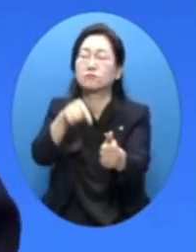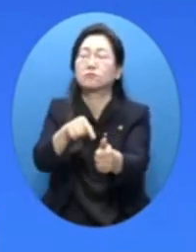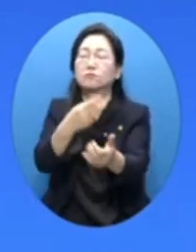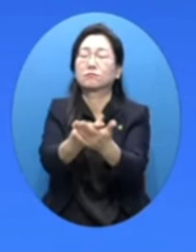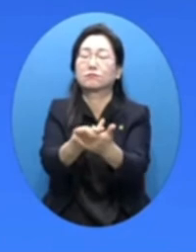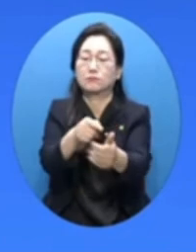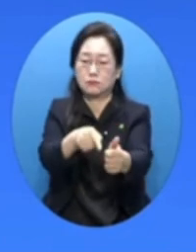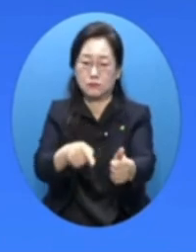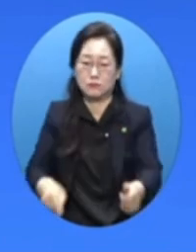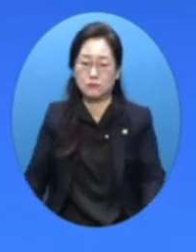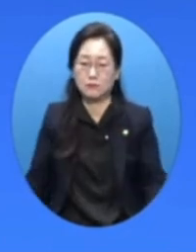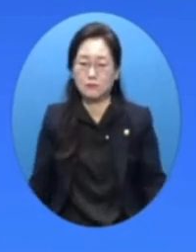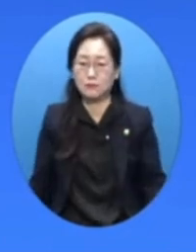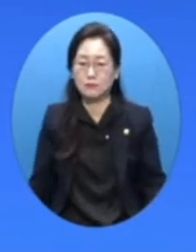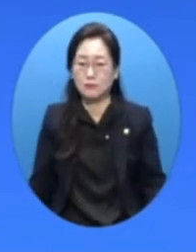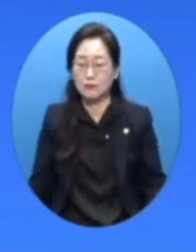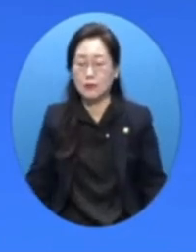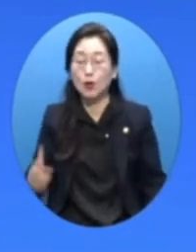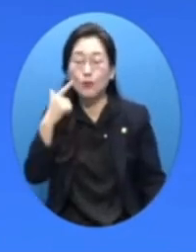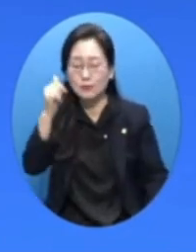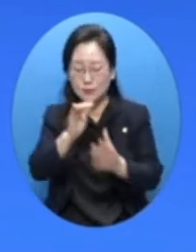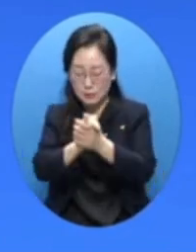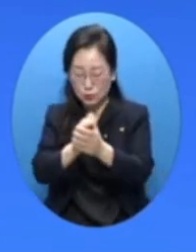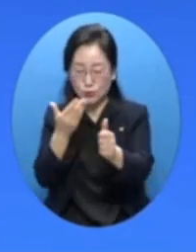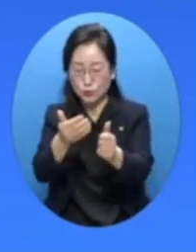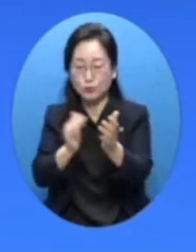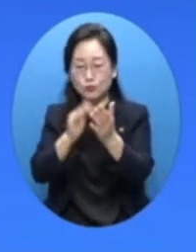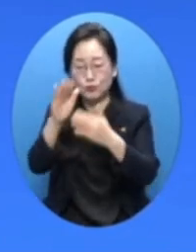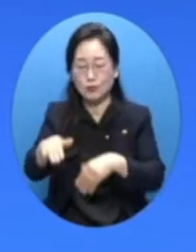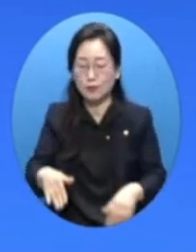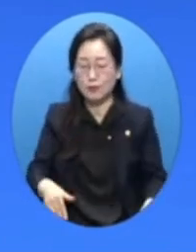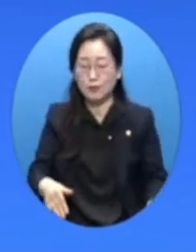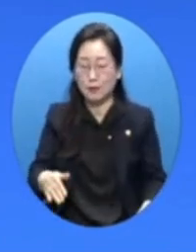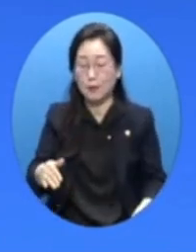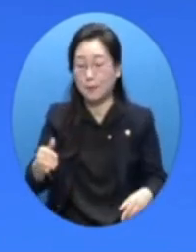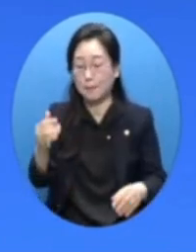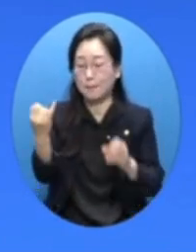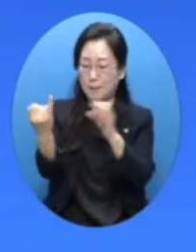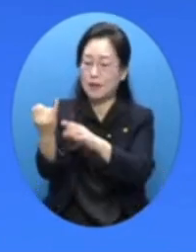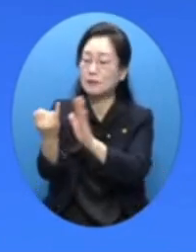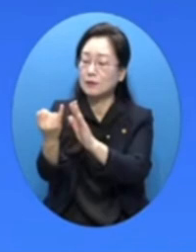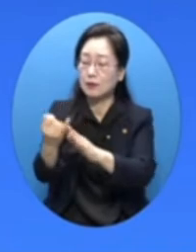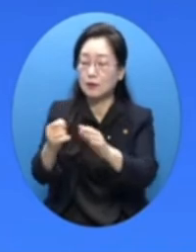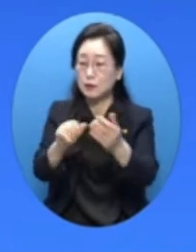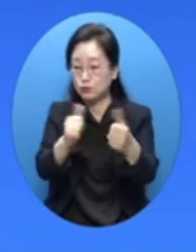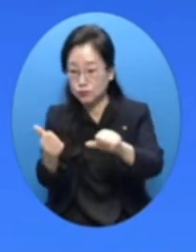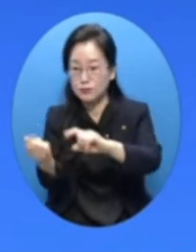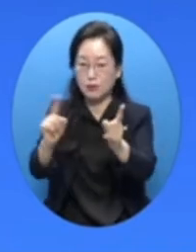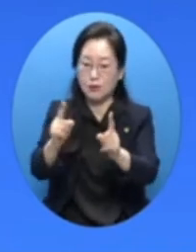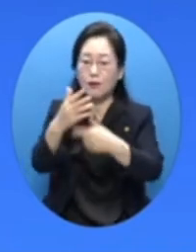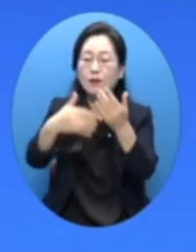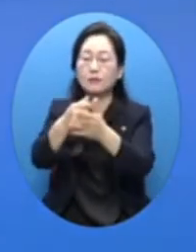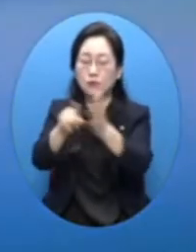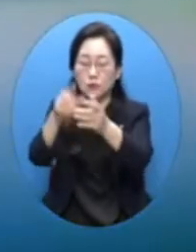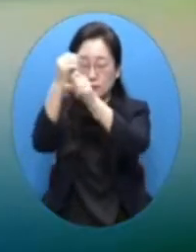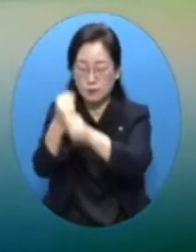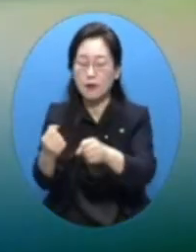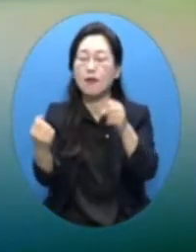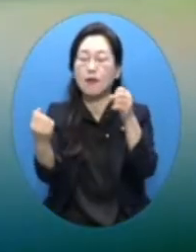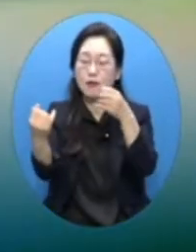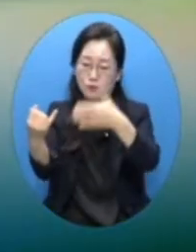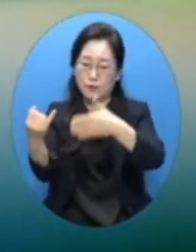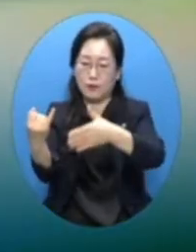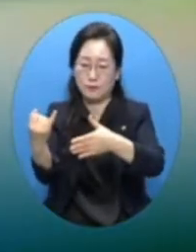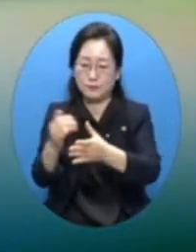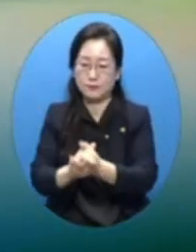있습니다. 제가 기도를 해주고 나오면서 제가 이렇게 말했습니다. 죽은 자도 살리신 하나님을 믿고 의지하세요.